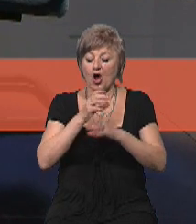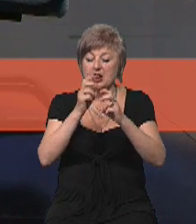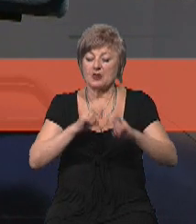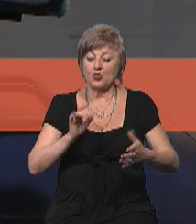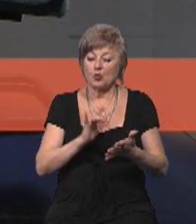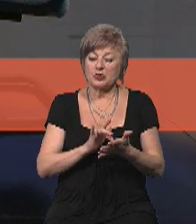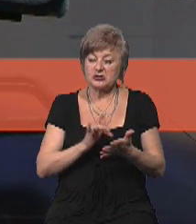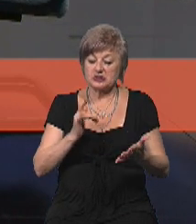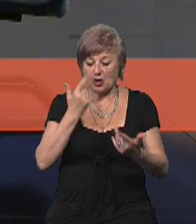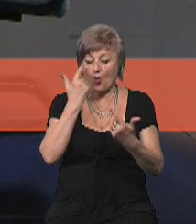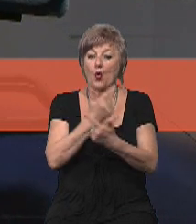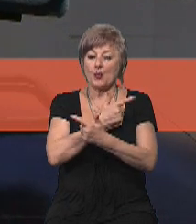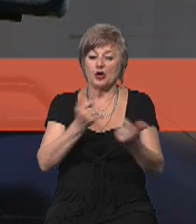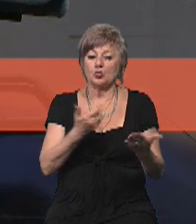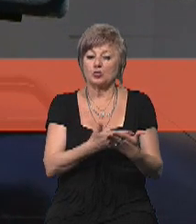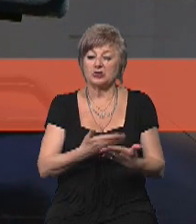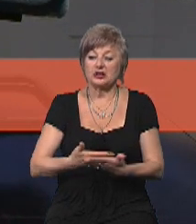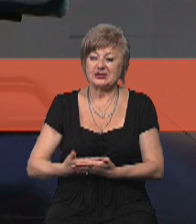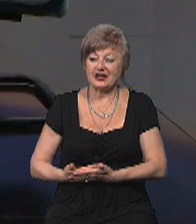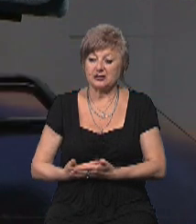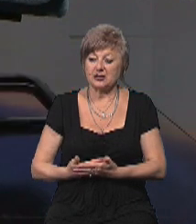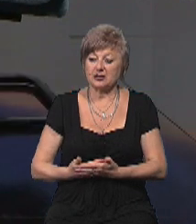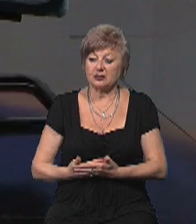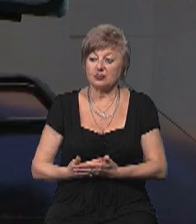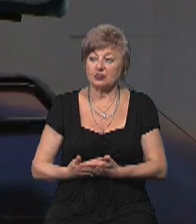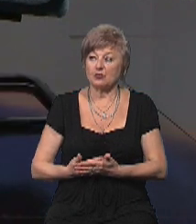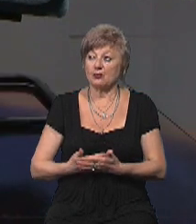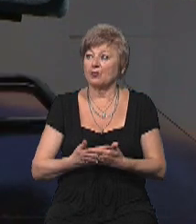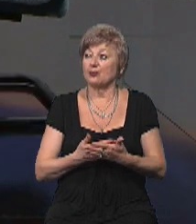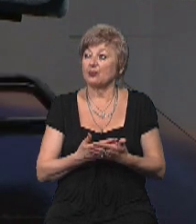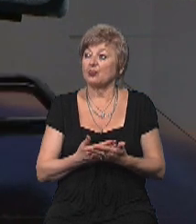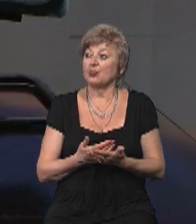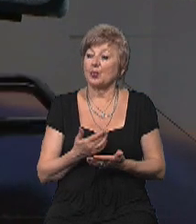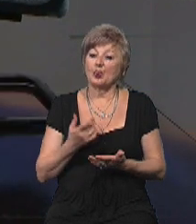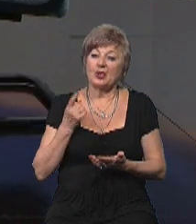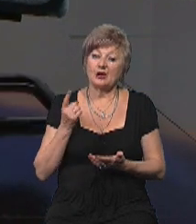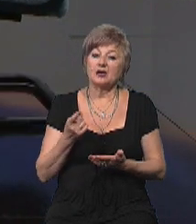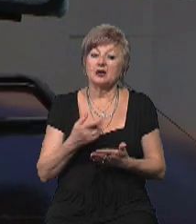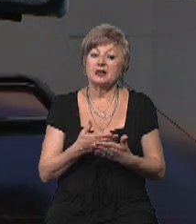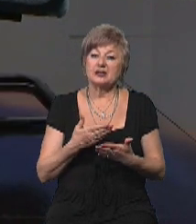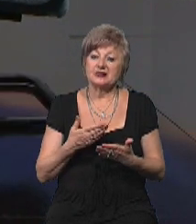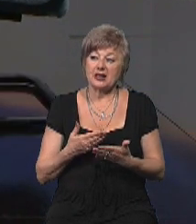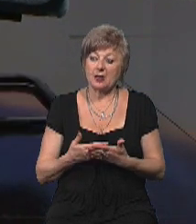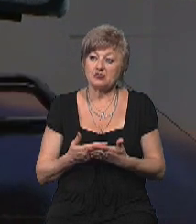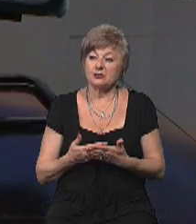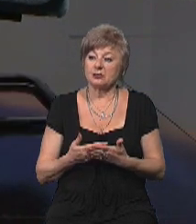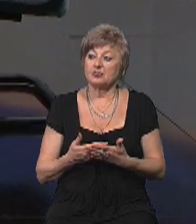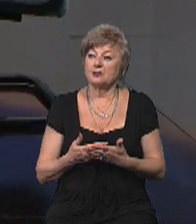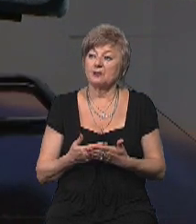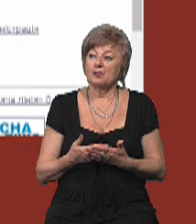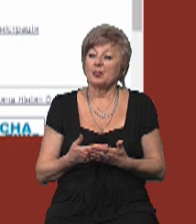центр оприлюднив дані. Ми зробили скрін з обласного лабораторного центру. І за даними Департаменту охорони